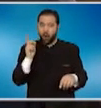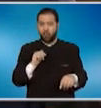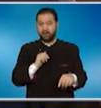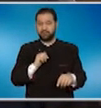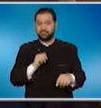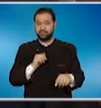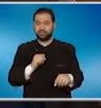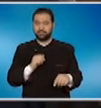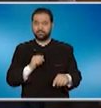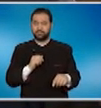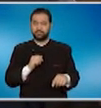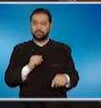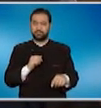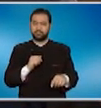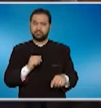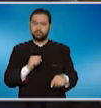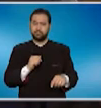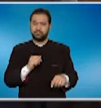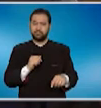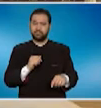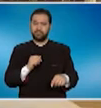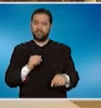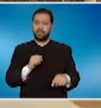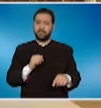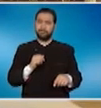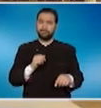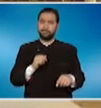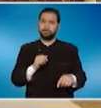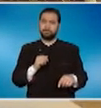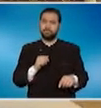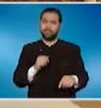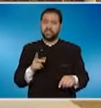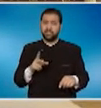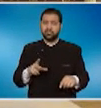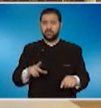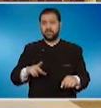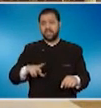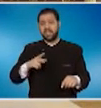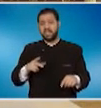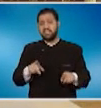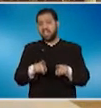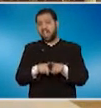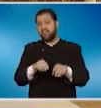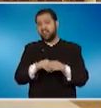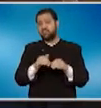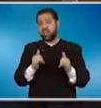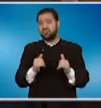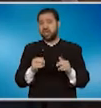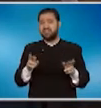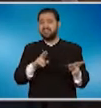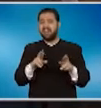de a întreprinde, de a bănui, de a privi, de a scormoni, nu? Cu mintea, de a fi